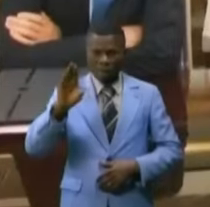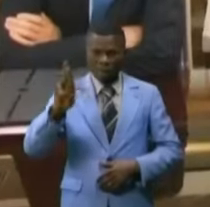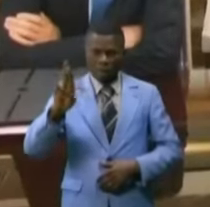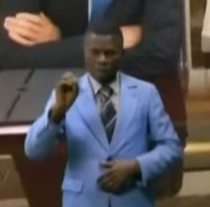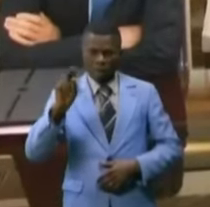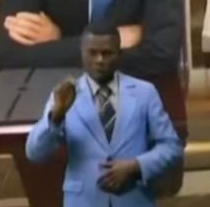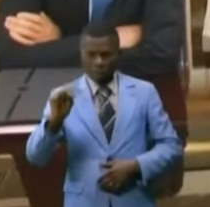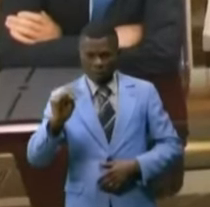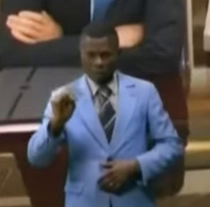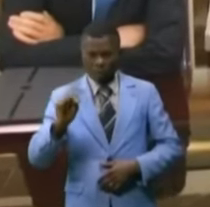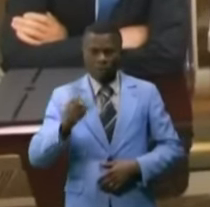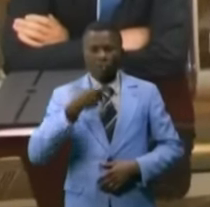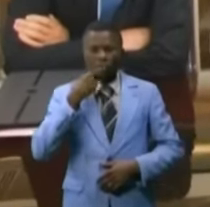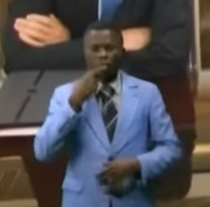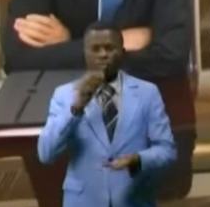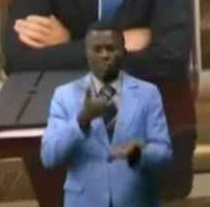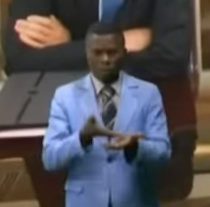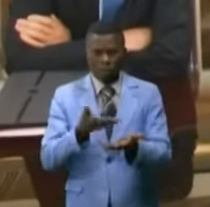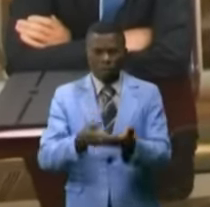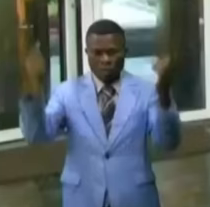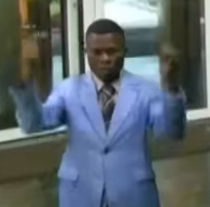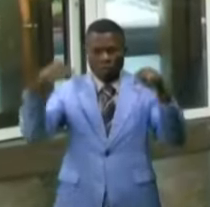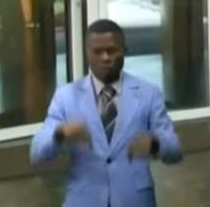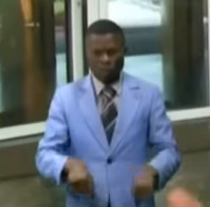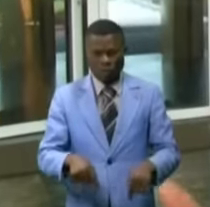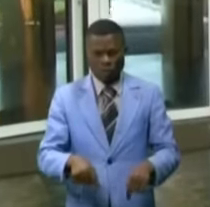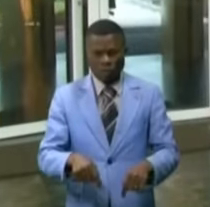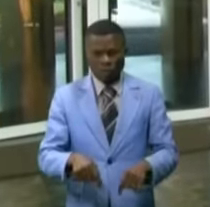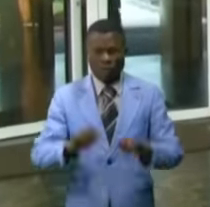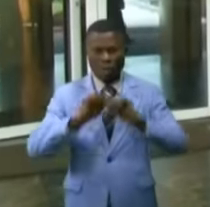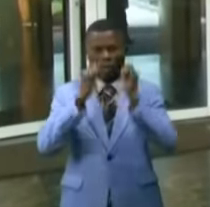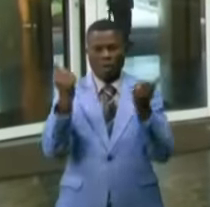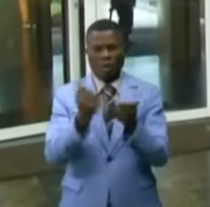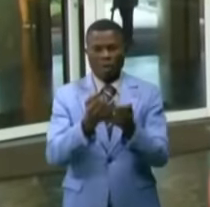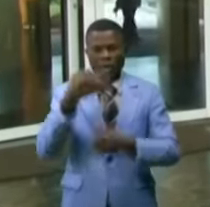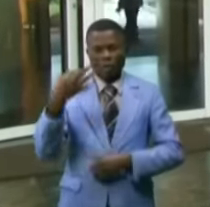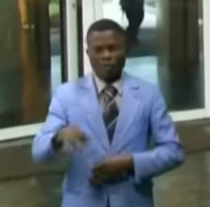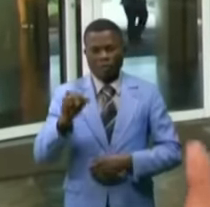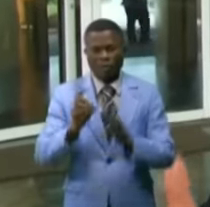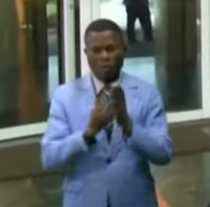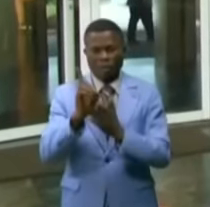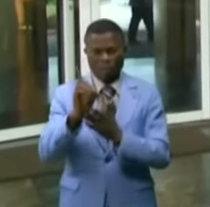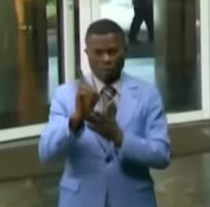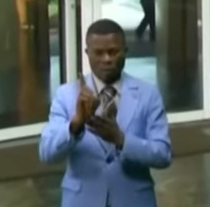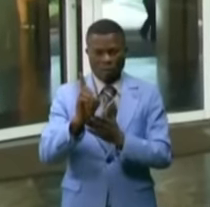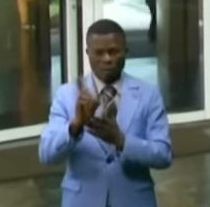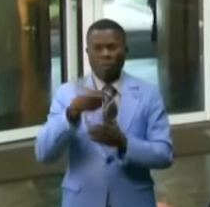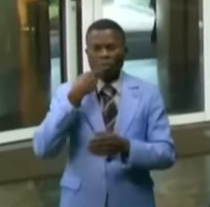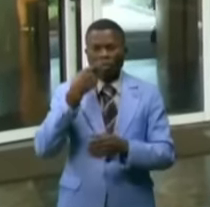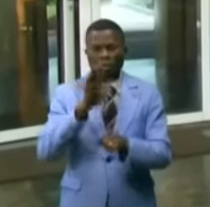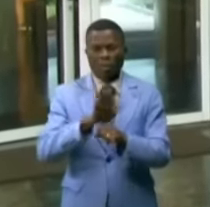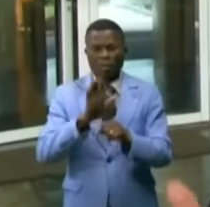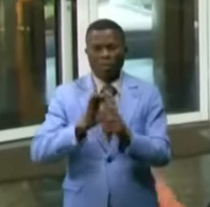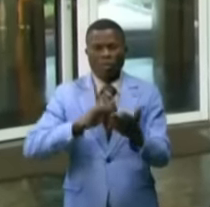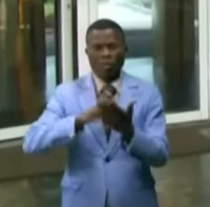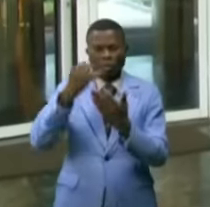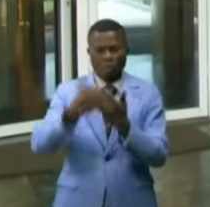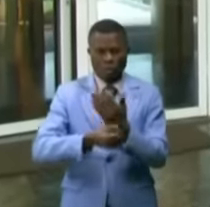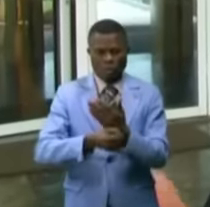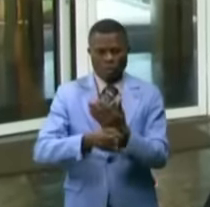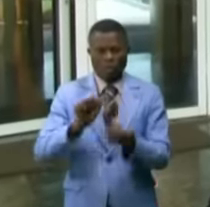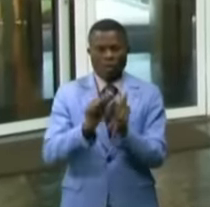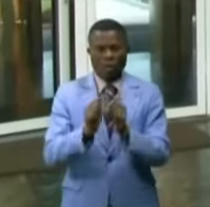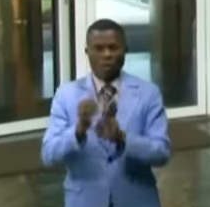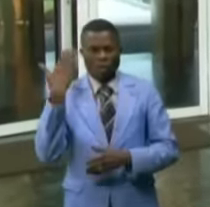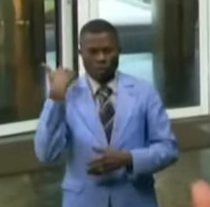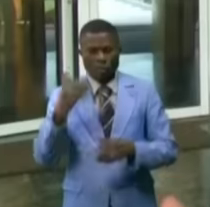l'effort considérable qui est mené à bien ici par l'Agence française de développement pour développer un certain nombre de projets dans le secteur de l'eau,